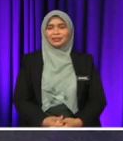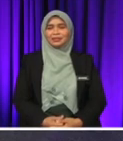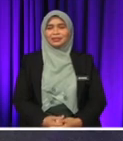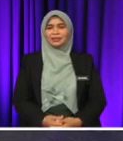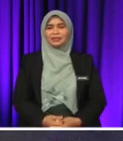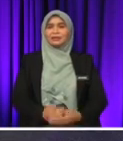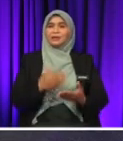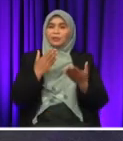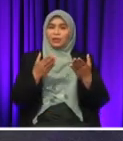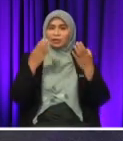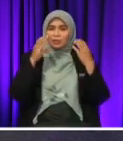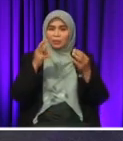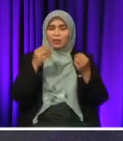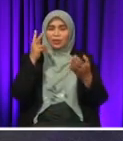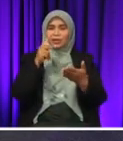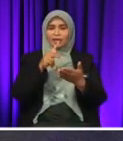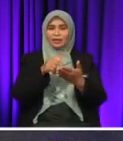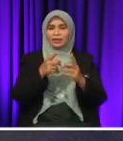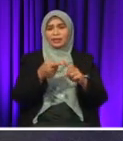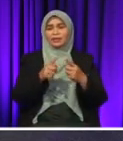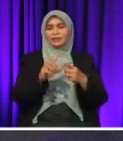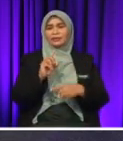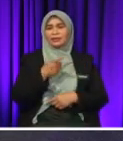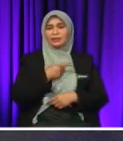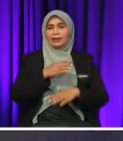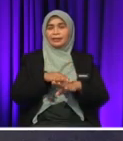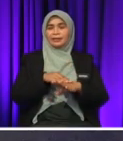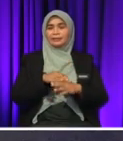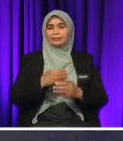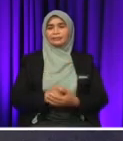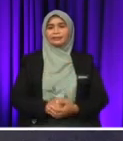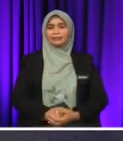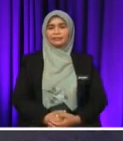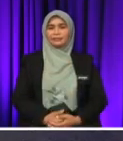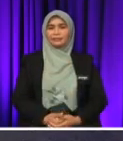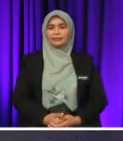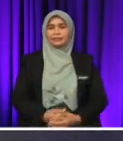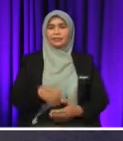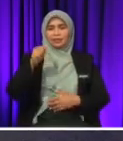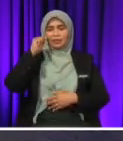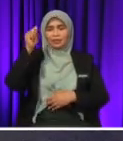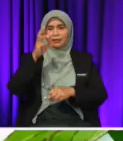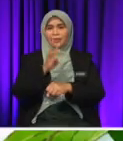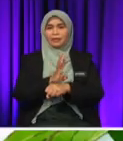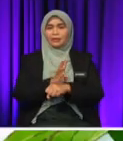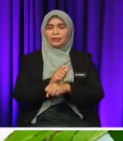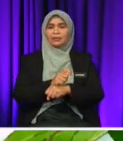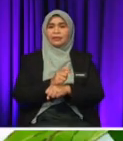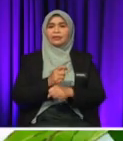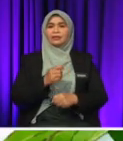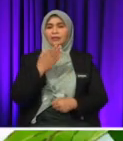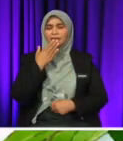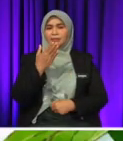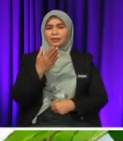mungkin saya gunakan kawan-kawan kita secara atas kalian silahkan Assalamualaikum warahmatullahi wabarakatuh Terima kasih